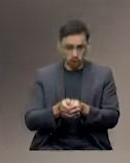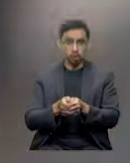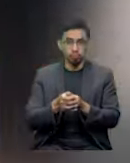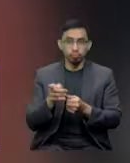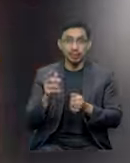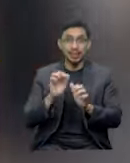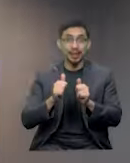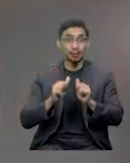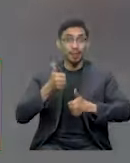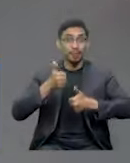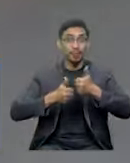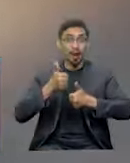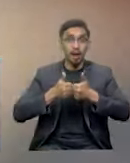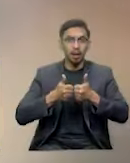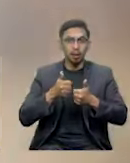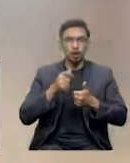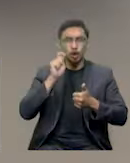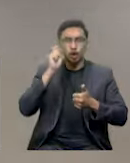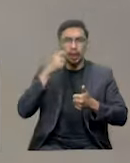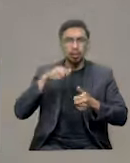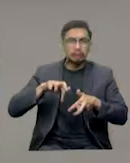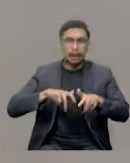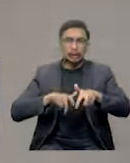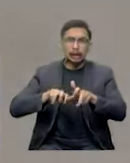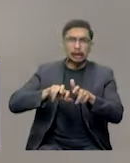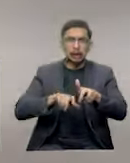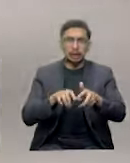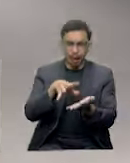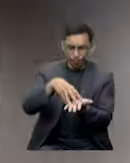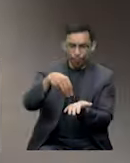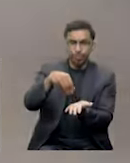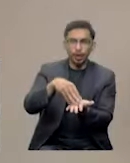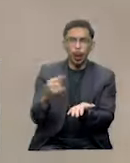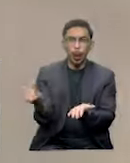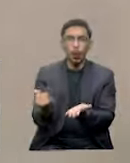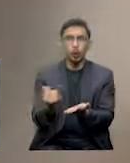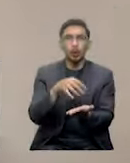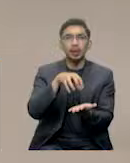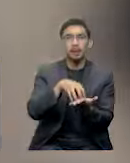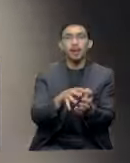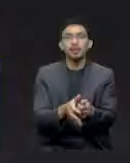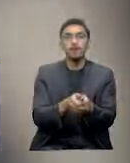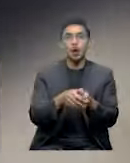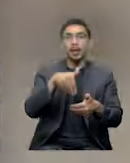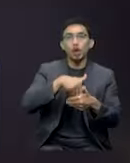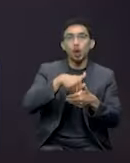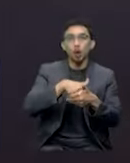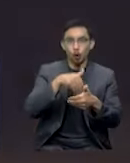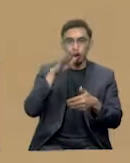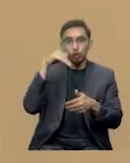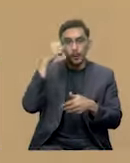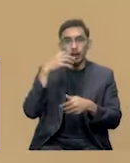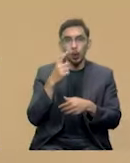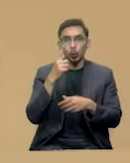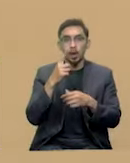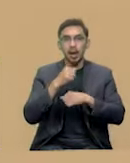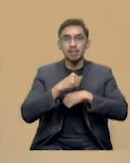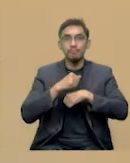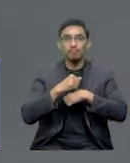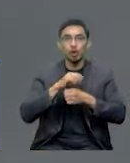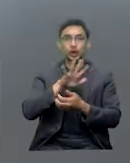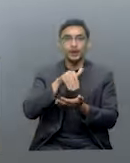Sejumlah atlet voli yang akan bertanding kesulitan melintasi jalan penuh lumpur, becek dan kotor menuju venue voli indoor di